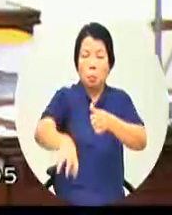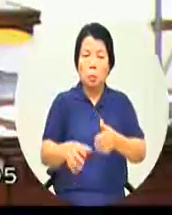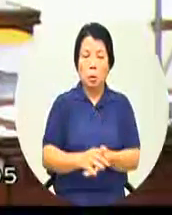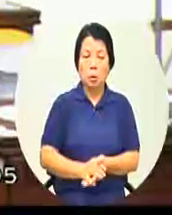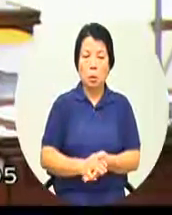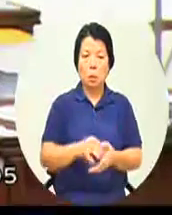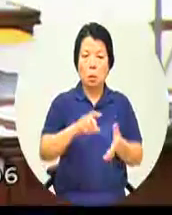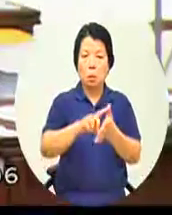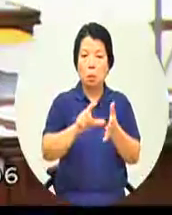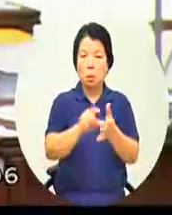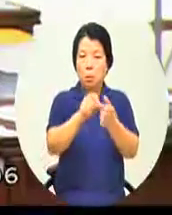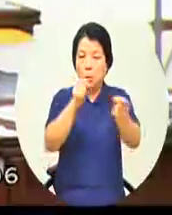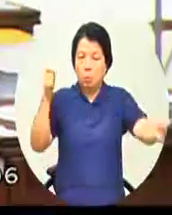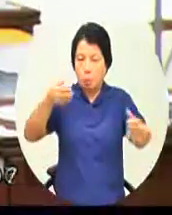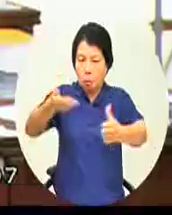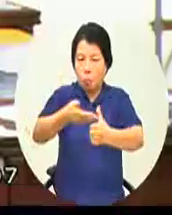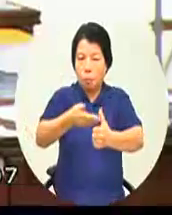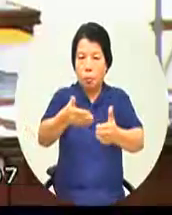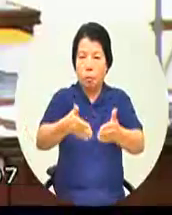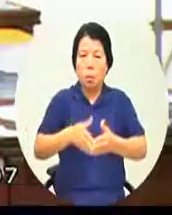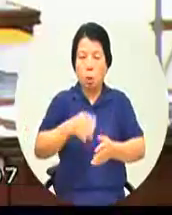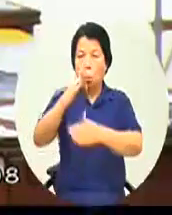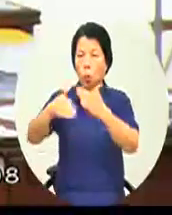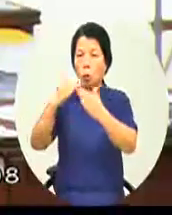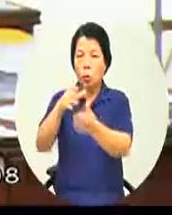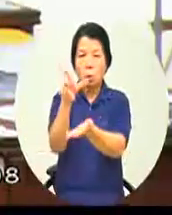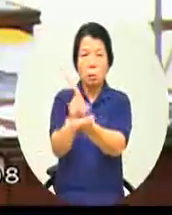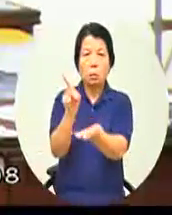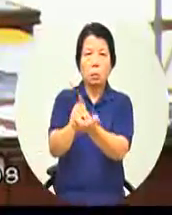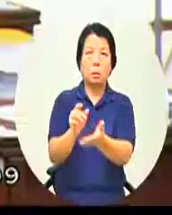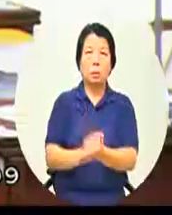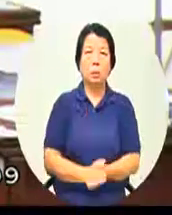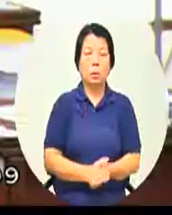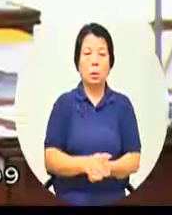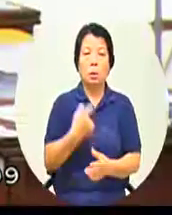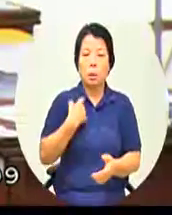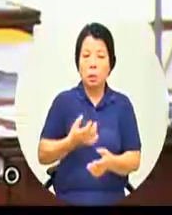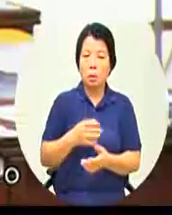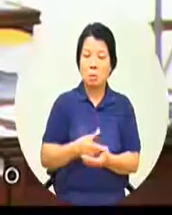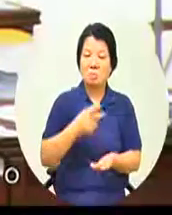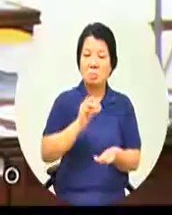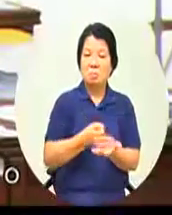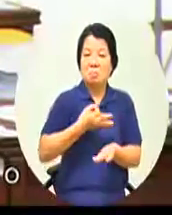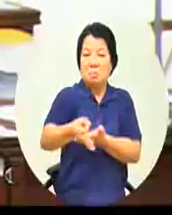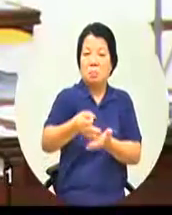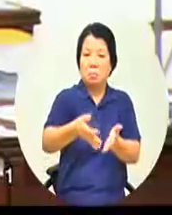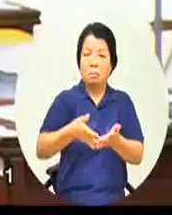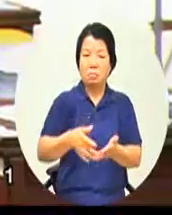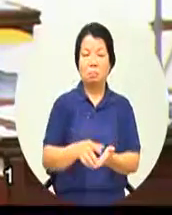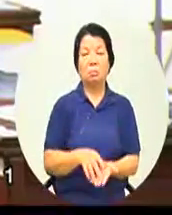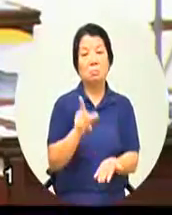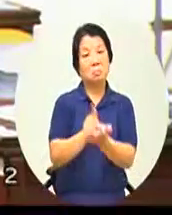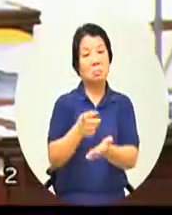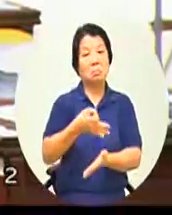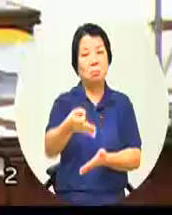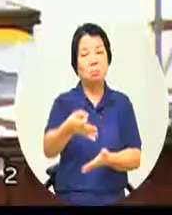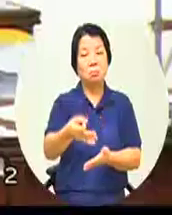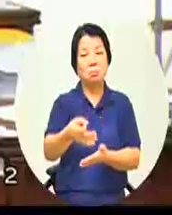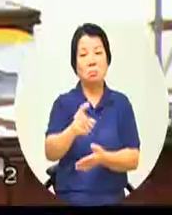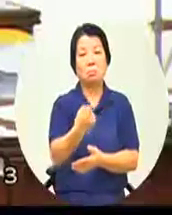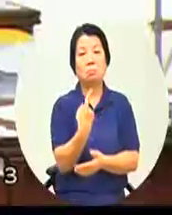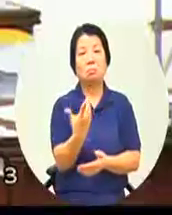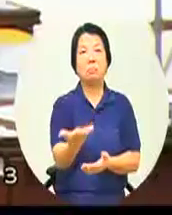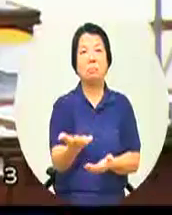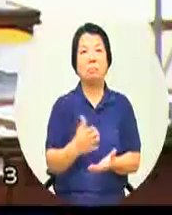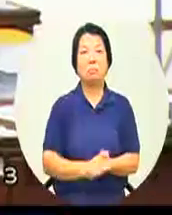养？唔是人借校呢？你借校，我问你要拿租金啊？拿租金？啊，你要拿租金钱要对对来？是不是啊？你无拿租金